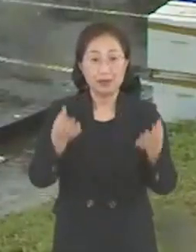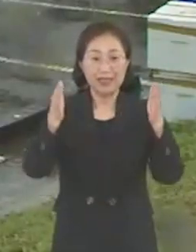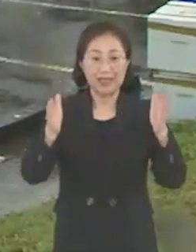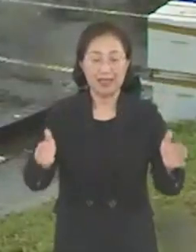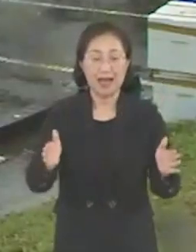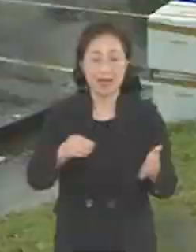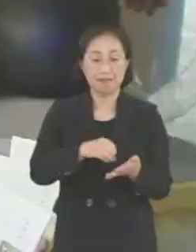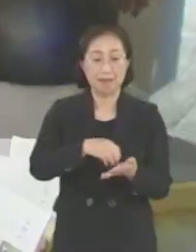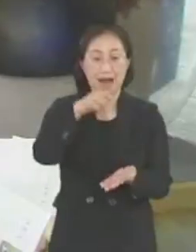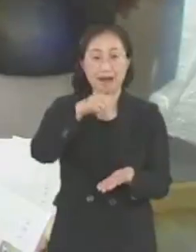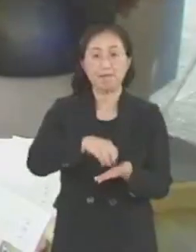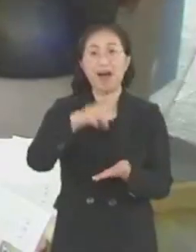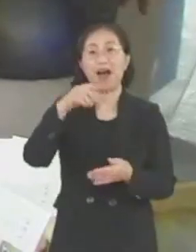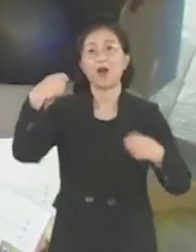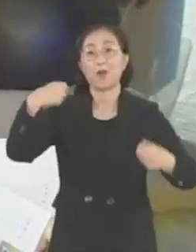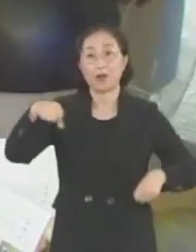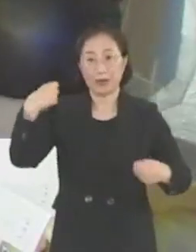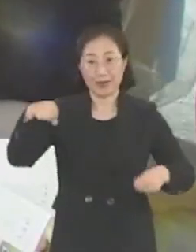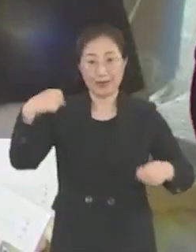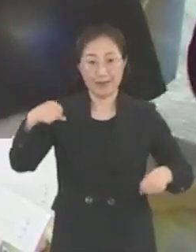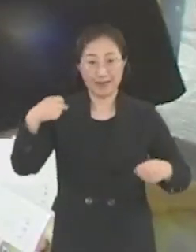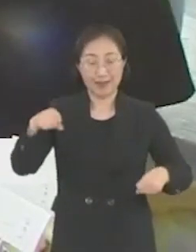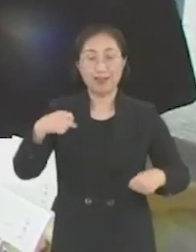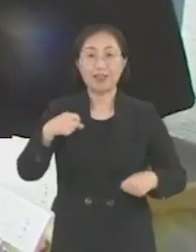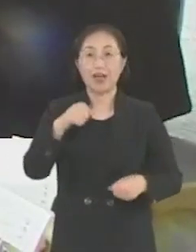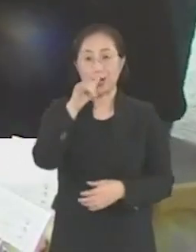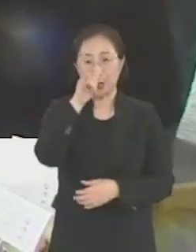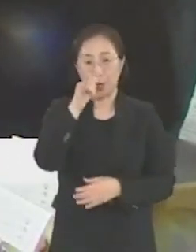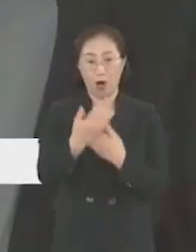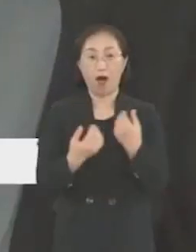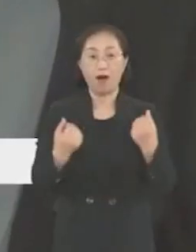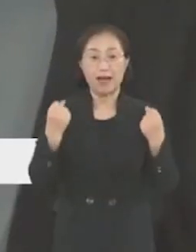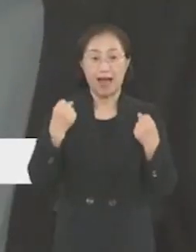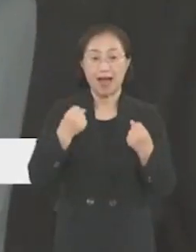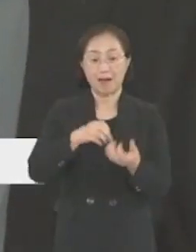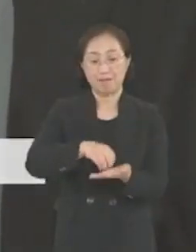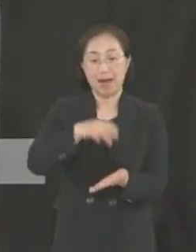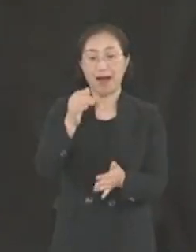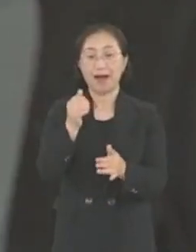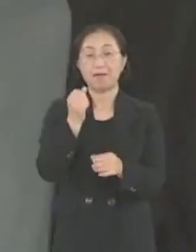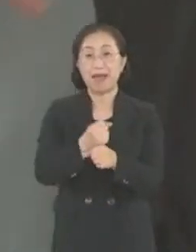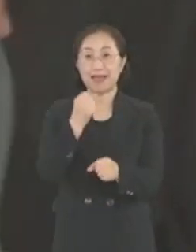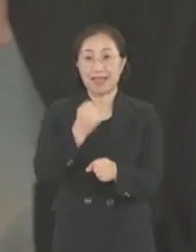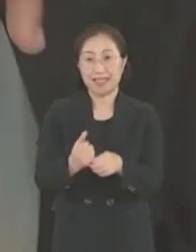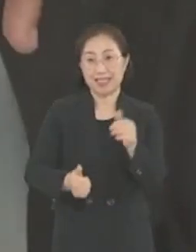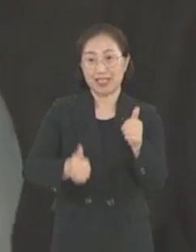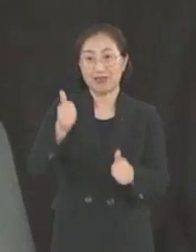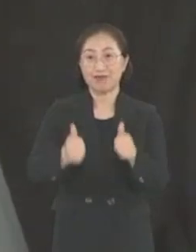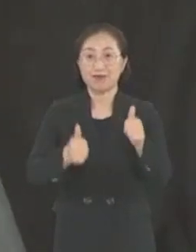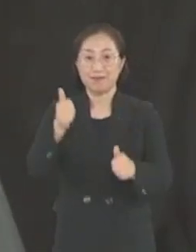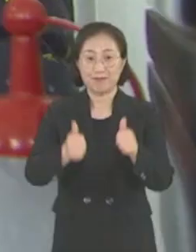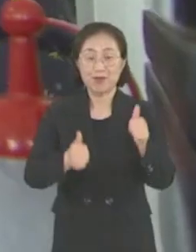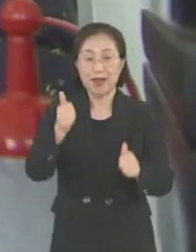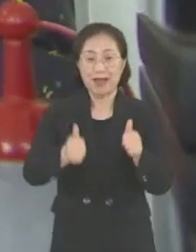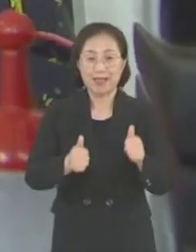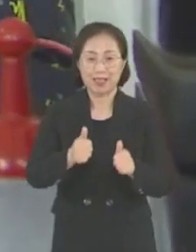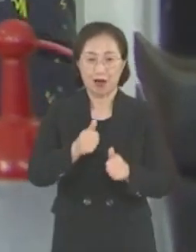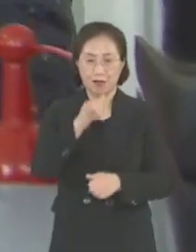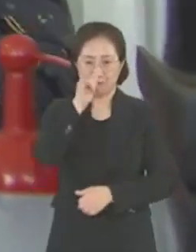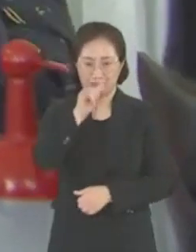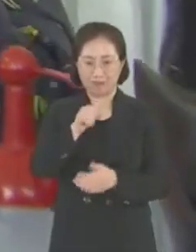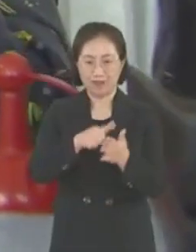기간에는 빵빵 콘서트 공연이 펼쳐지고 건강한 빵 만들기 베이커리 경연대회를 통해서 우수